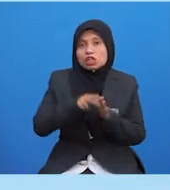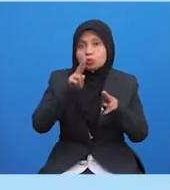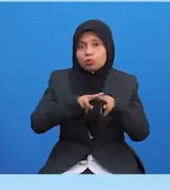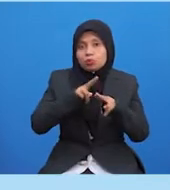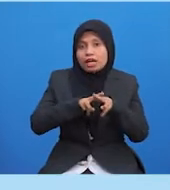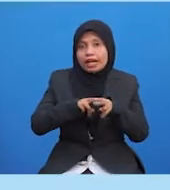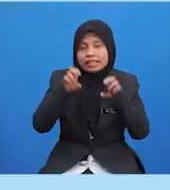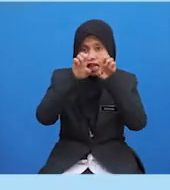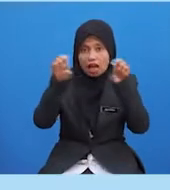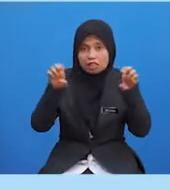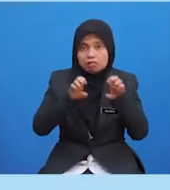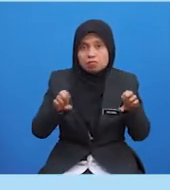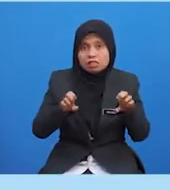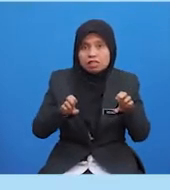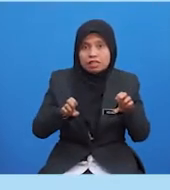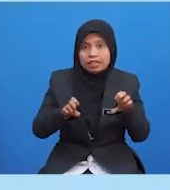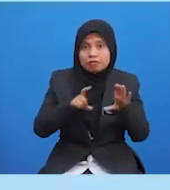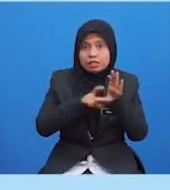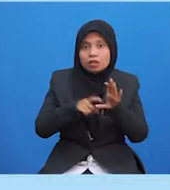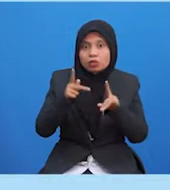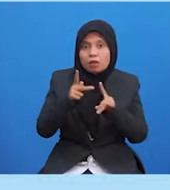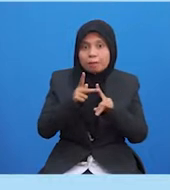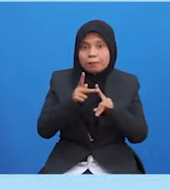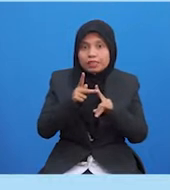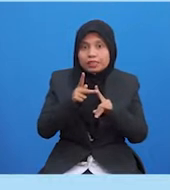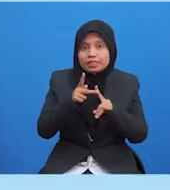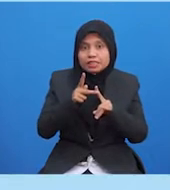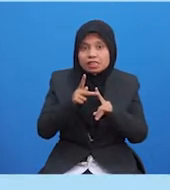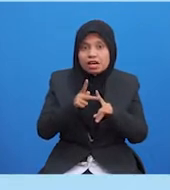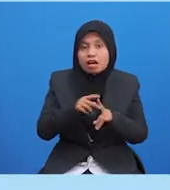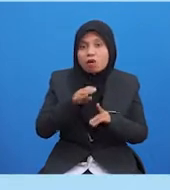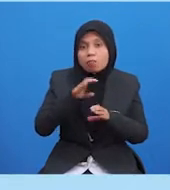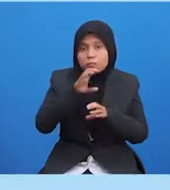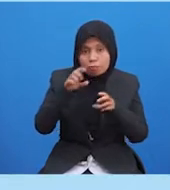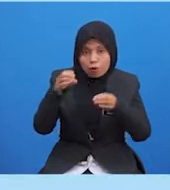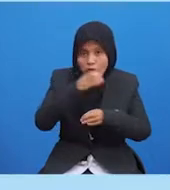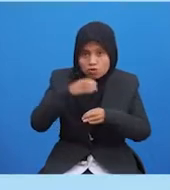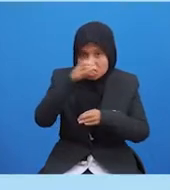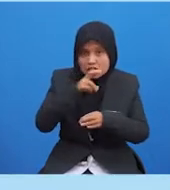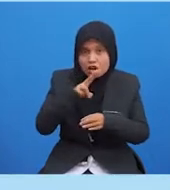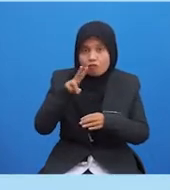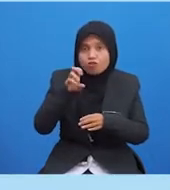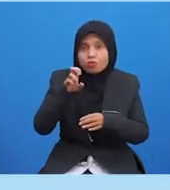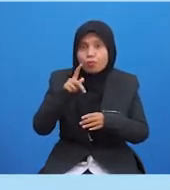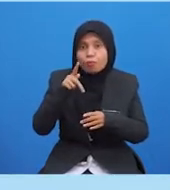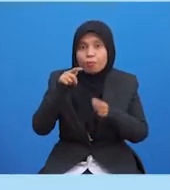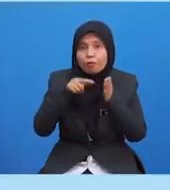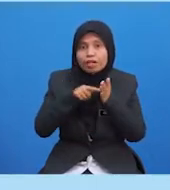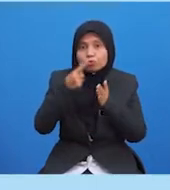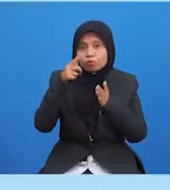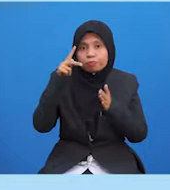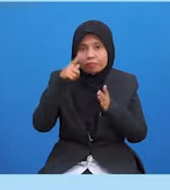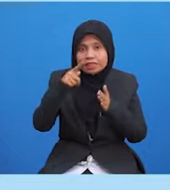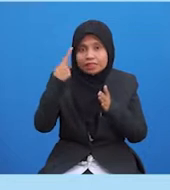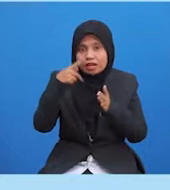kedudukan elemen bergantung kepada browser viewport, iaitu